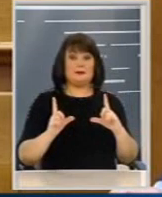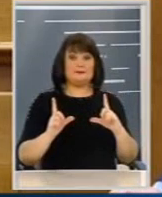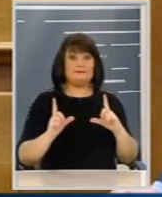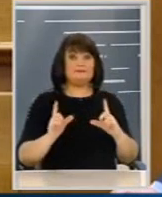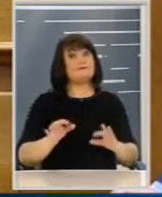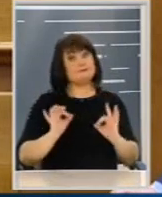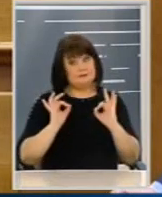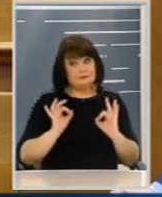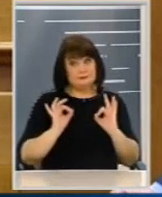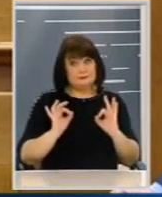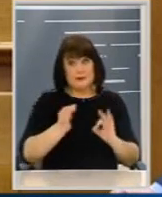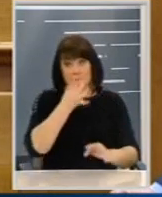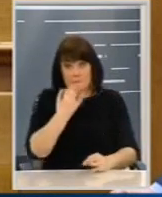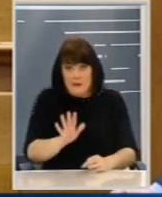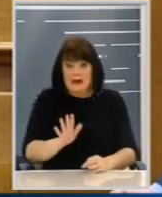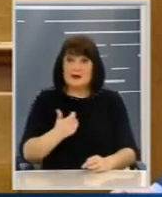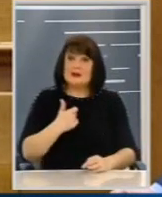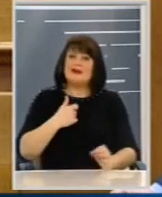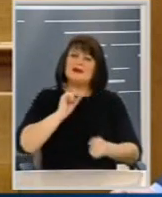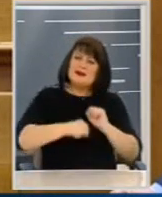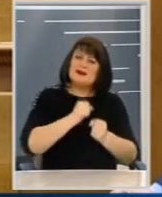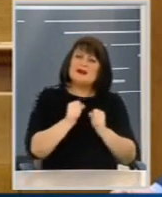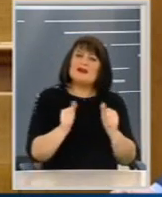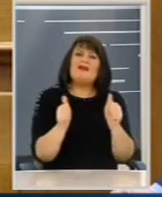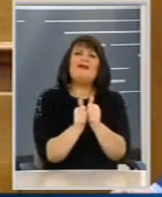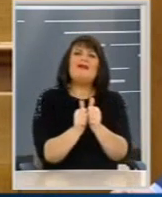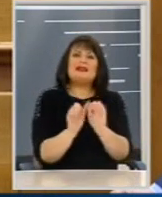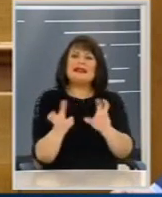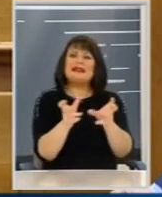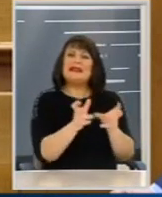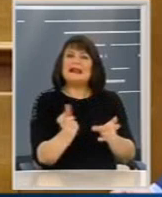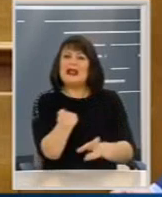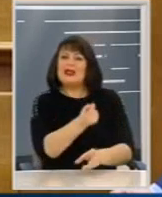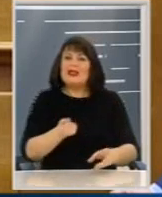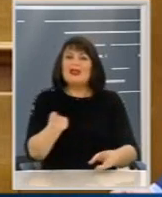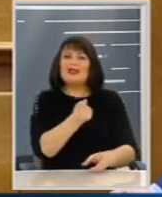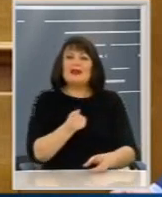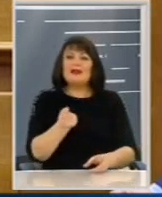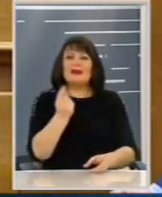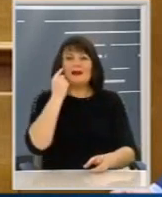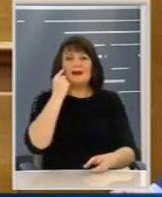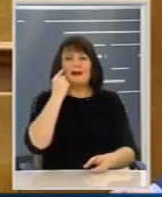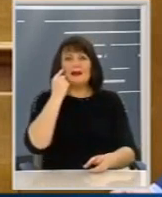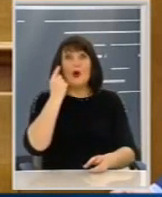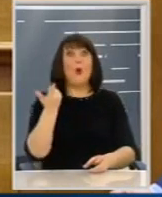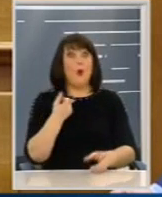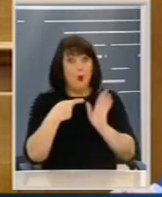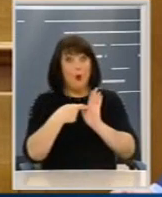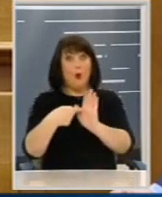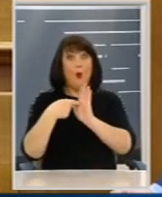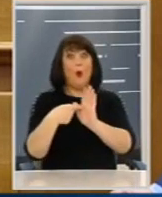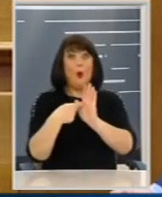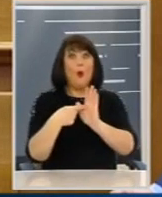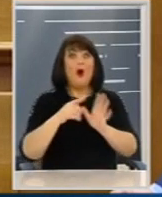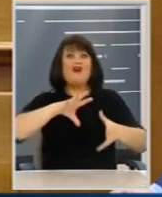και βεβαίως, όπως είπα και στην αρχή, την προσπάθεια φιλικών μέσων ενημέρωσης μόλις καταθέσατε την ερώτηση να κάνουν μεγάλα αφιερώματα στη βία